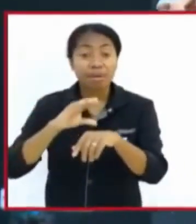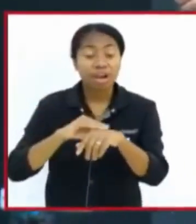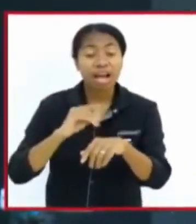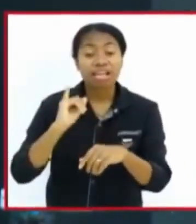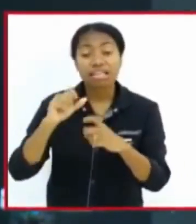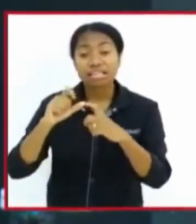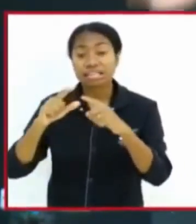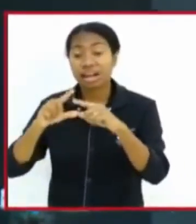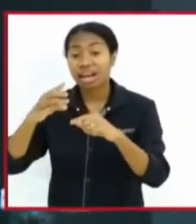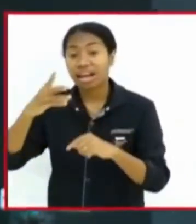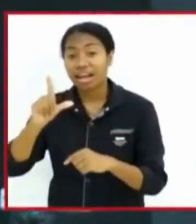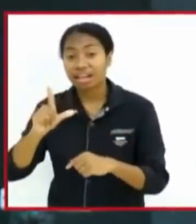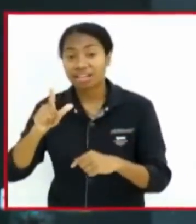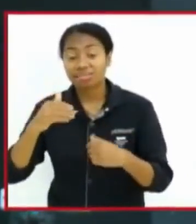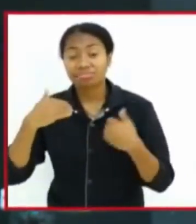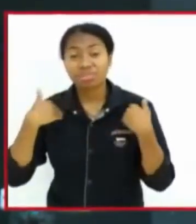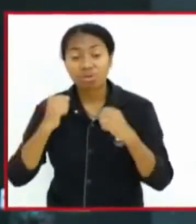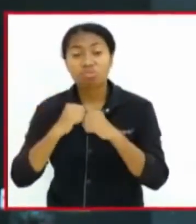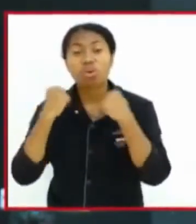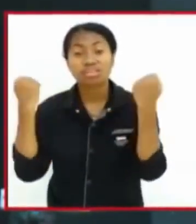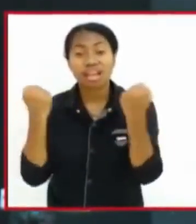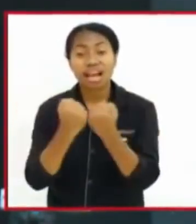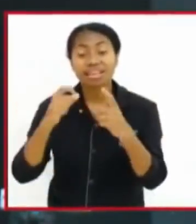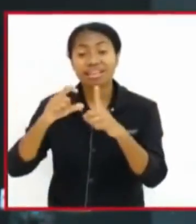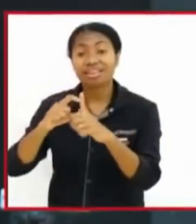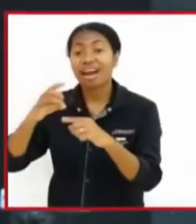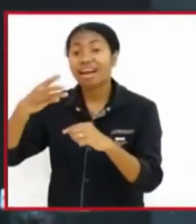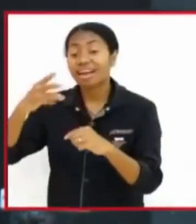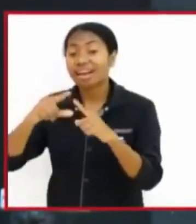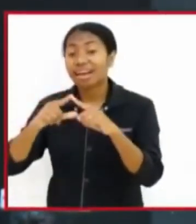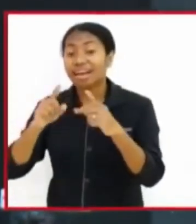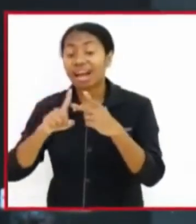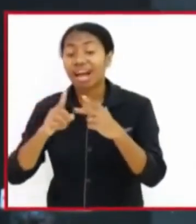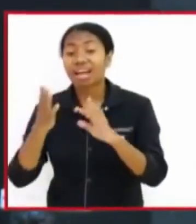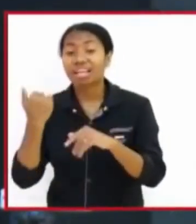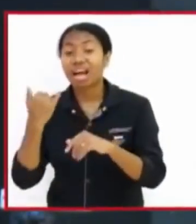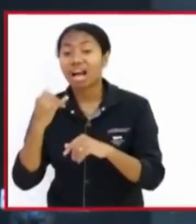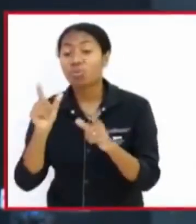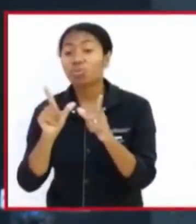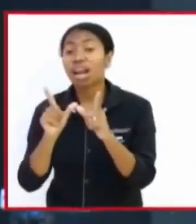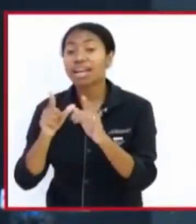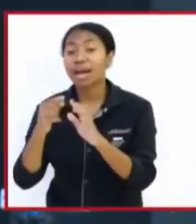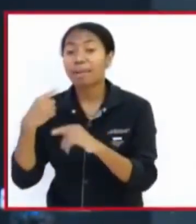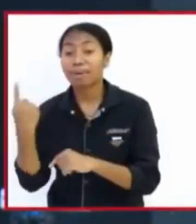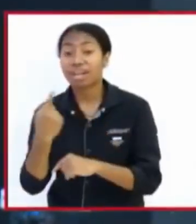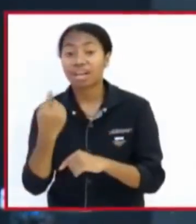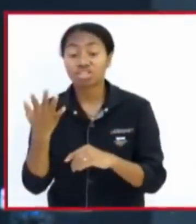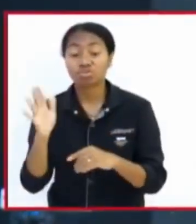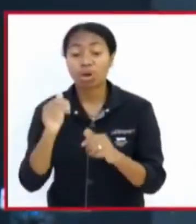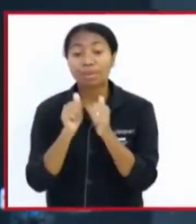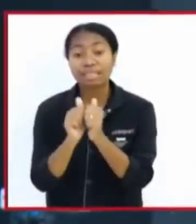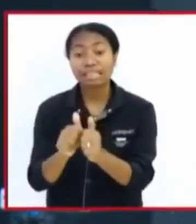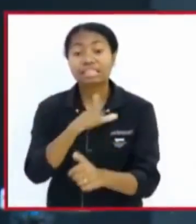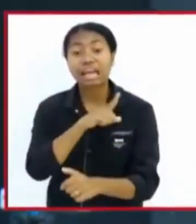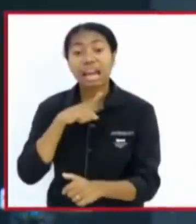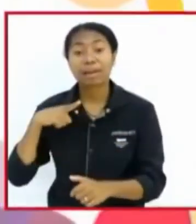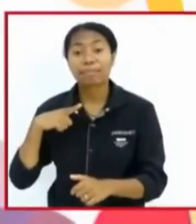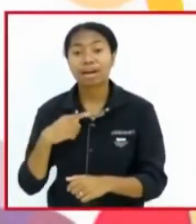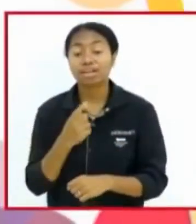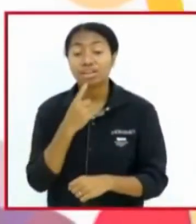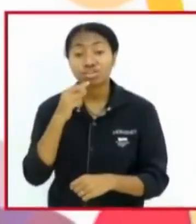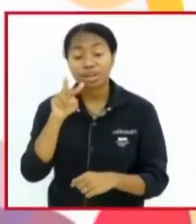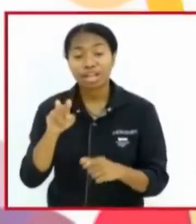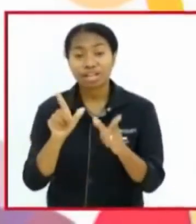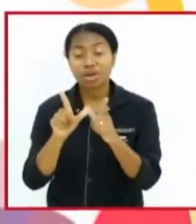menguasai daerah-daerah yang merupakan wilayah mereka Sesuai Perjanjian Lama Wikipedia